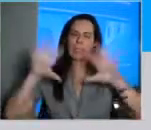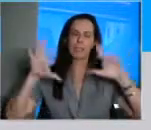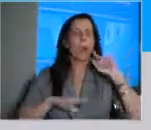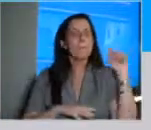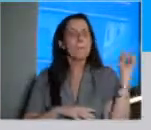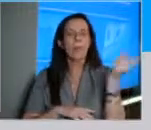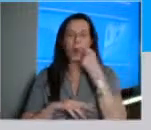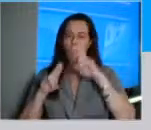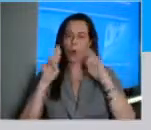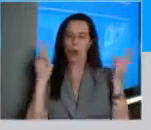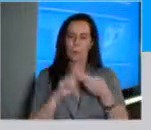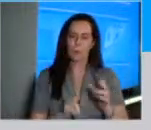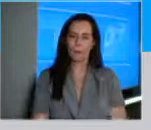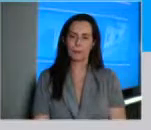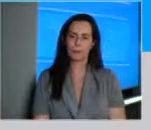בכל רחבי העולם.